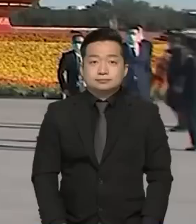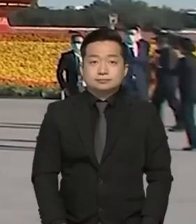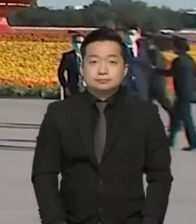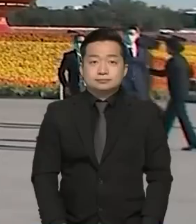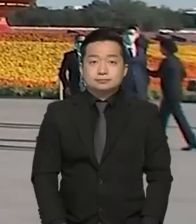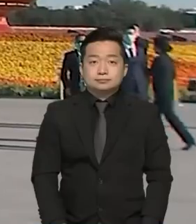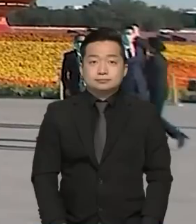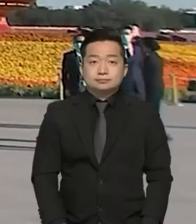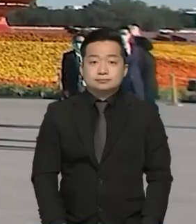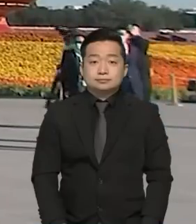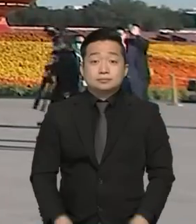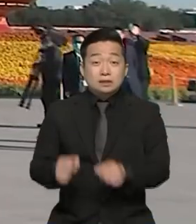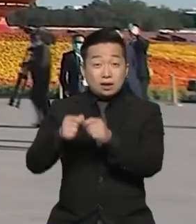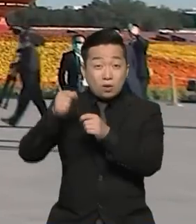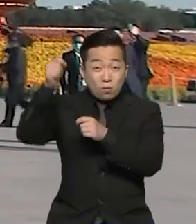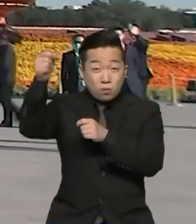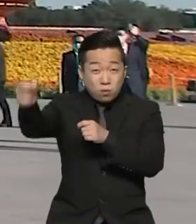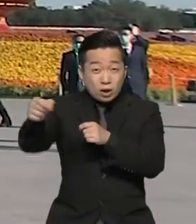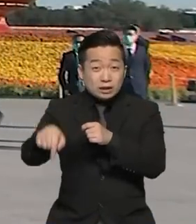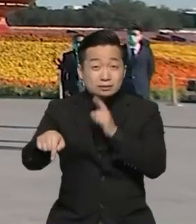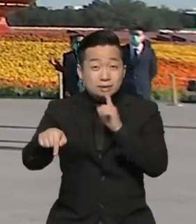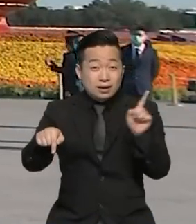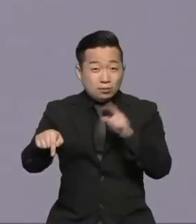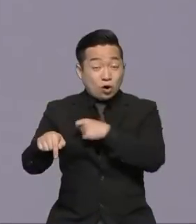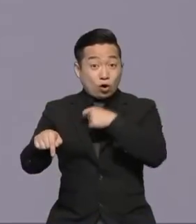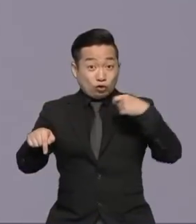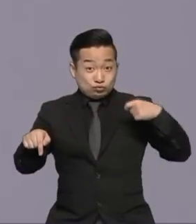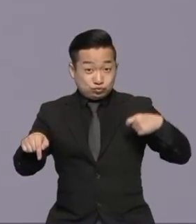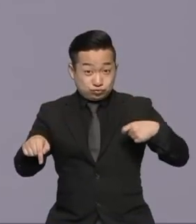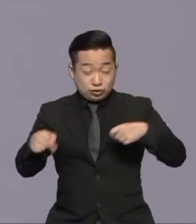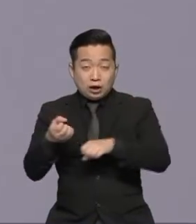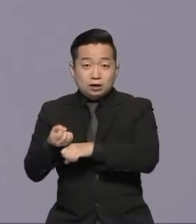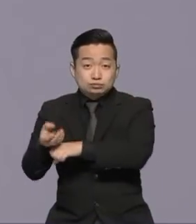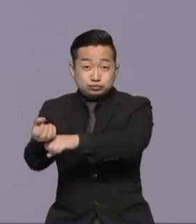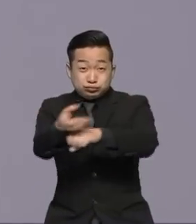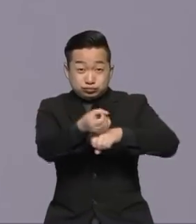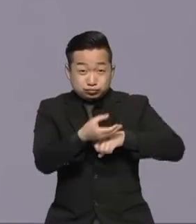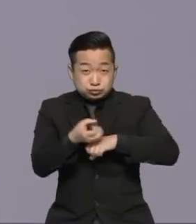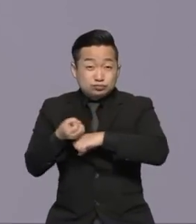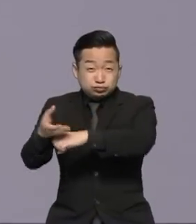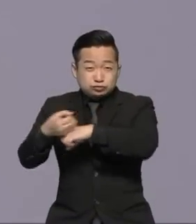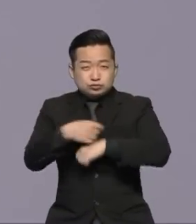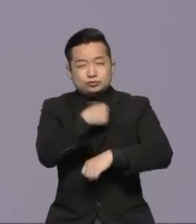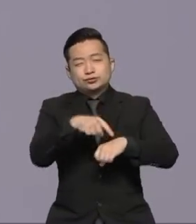with. 장기적으로는 중국을 공급망에서 배제하겠다는 뜻으로 풀이됩니다.